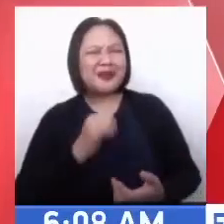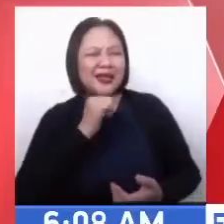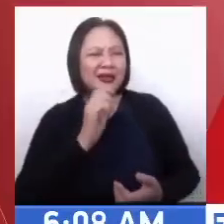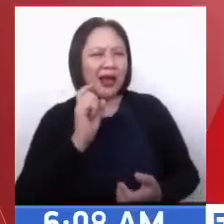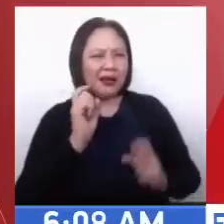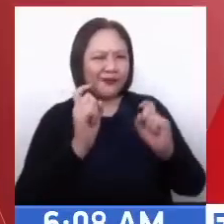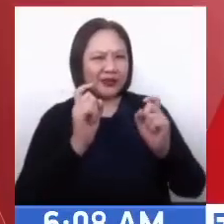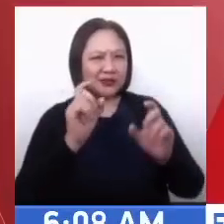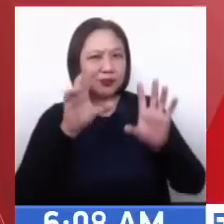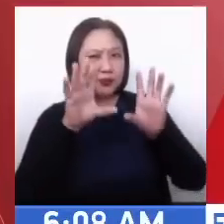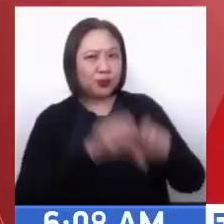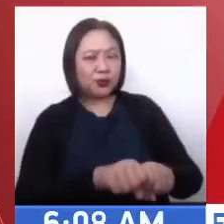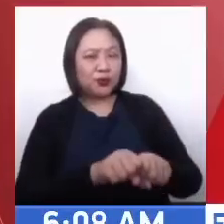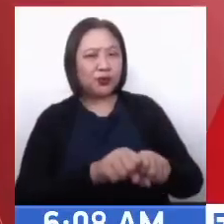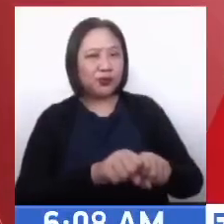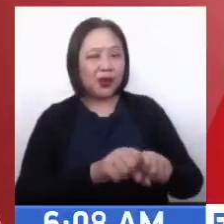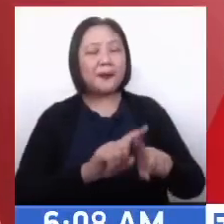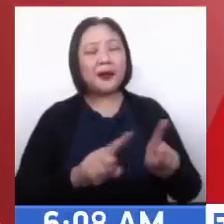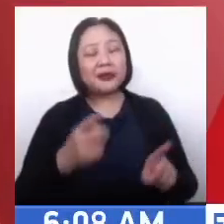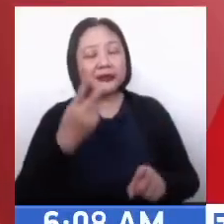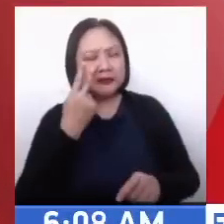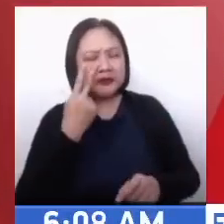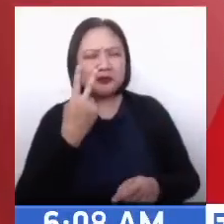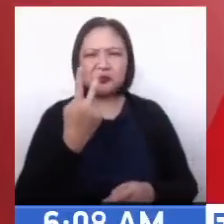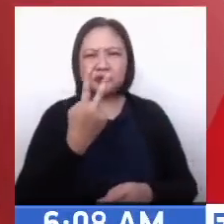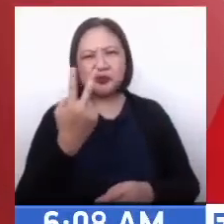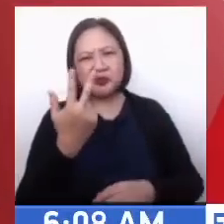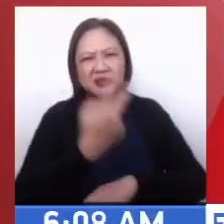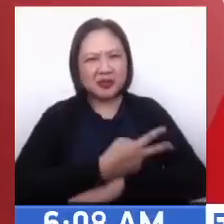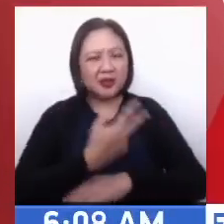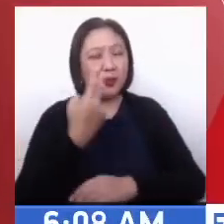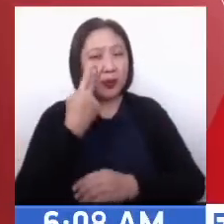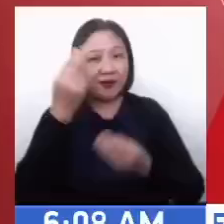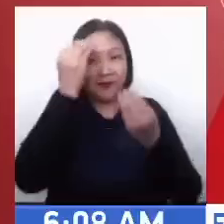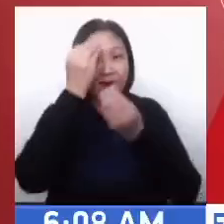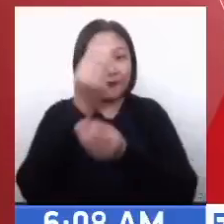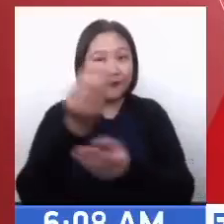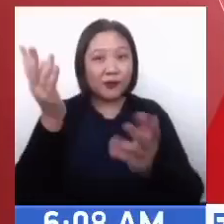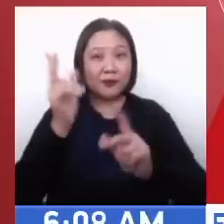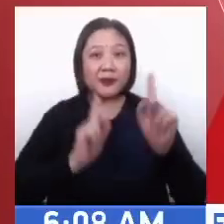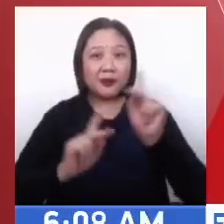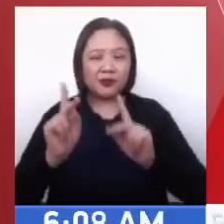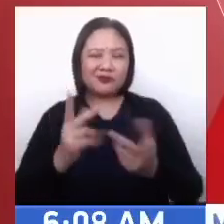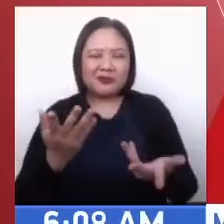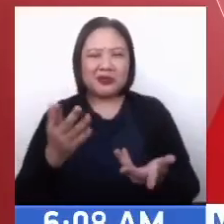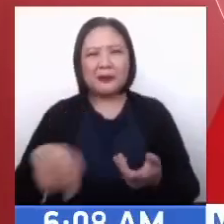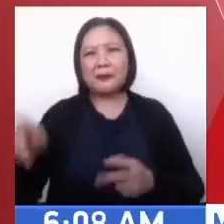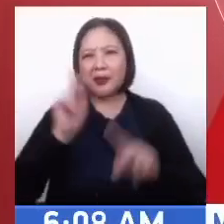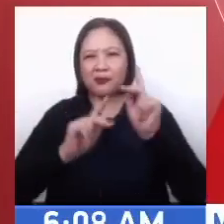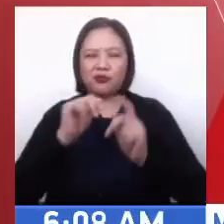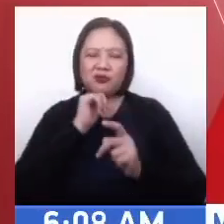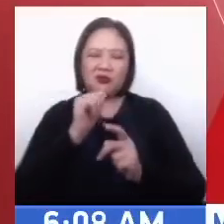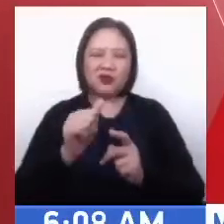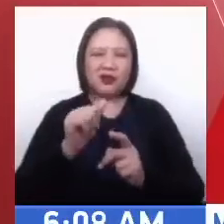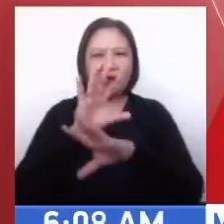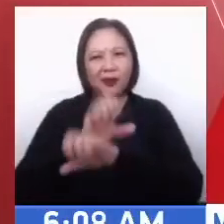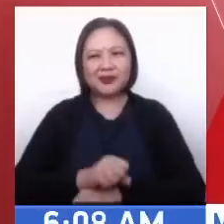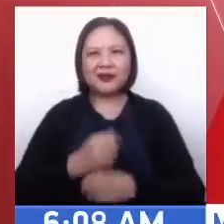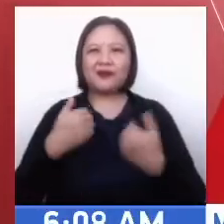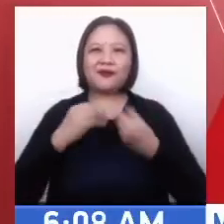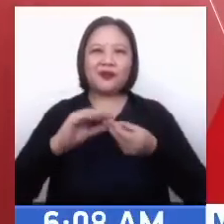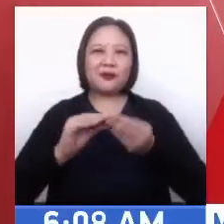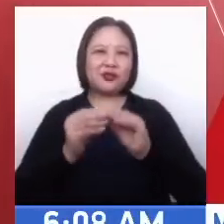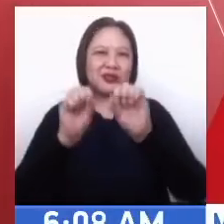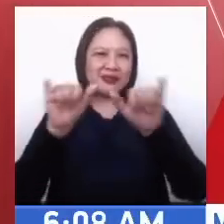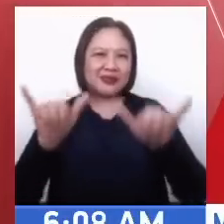first 2 days maybe to inform the public. Okay. Siyempre hindi na sanay na may number coding sa umaga. We will introduce